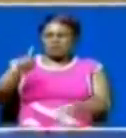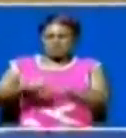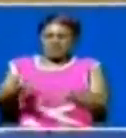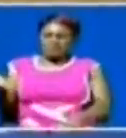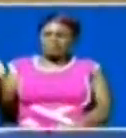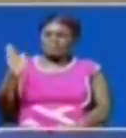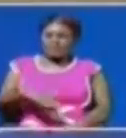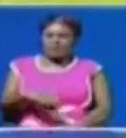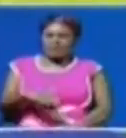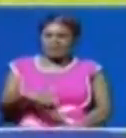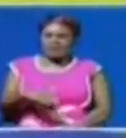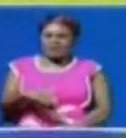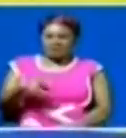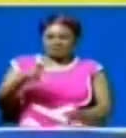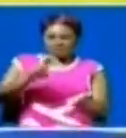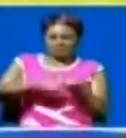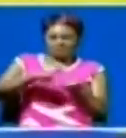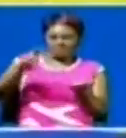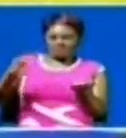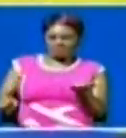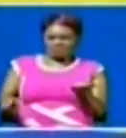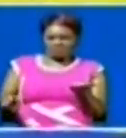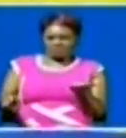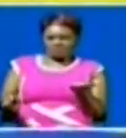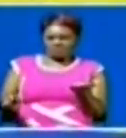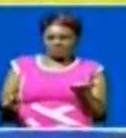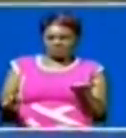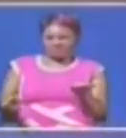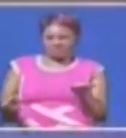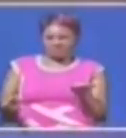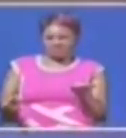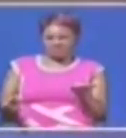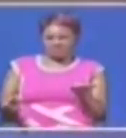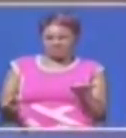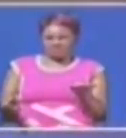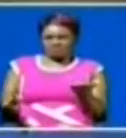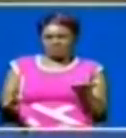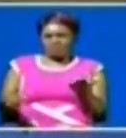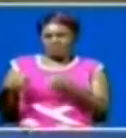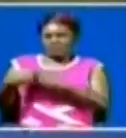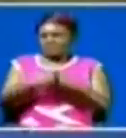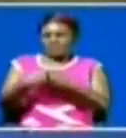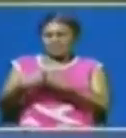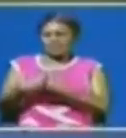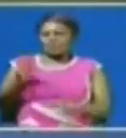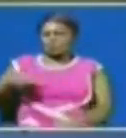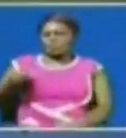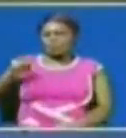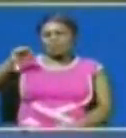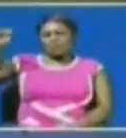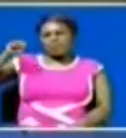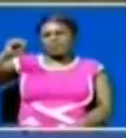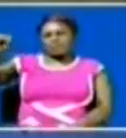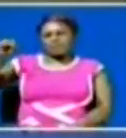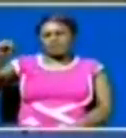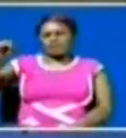tuliporudi akatolewa kwa kiti. Ukijua haikuwa rahisi. Changamoto za wanawake siasani kwa jumla ni zipi?